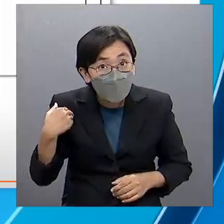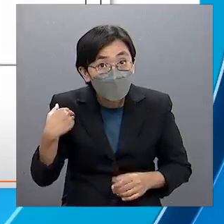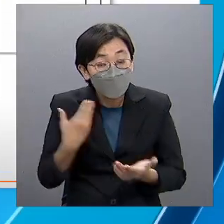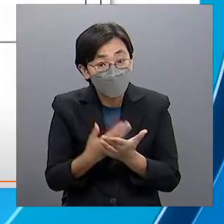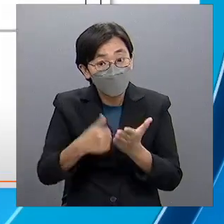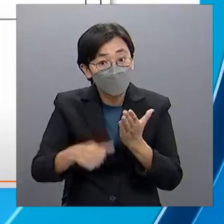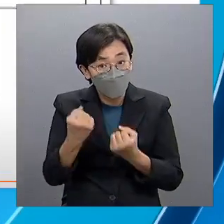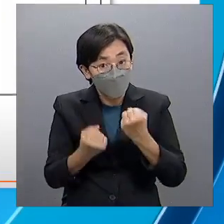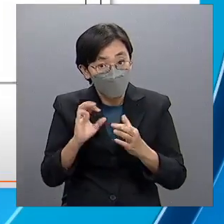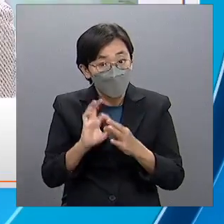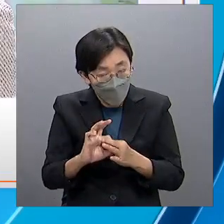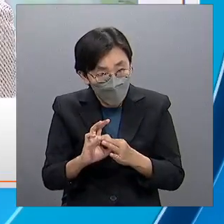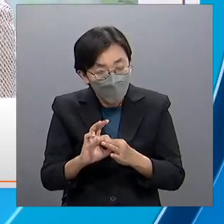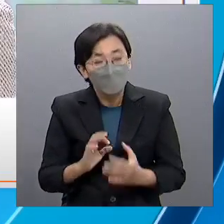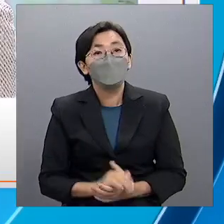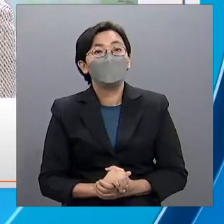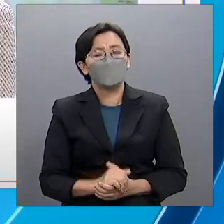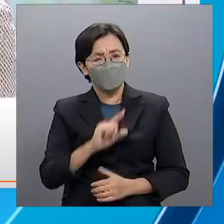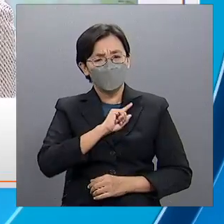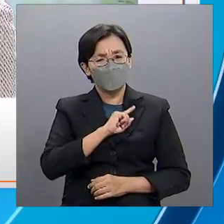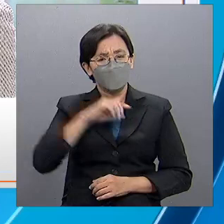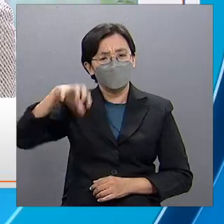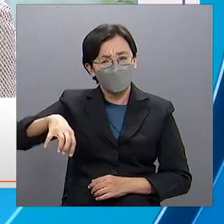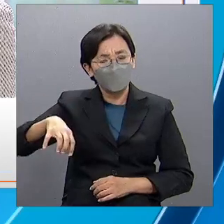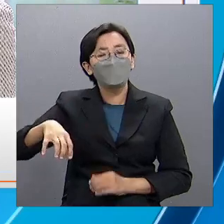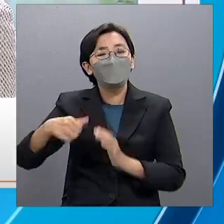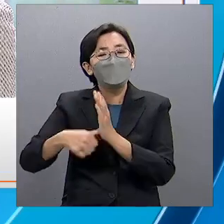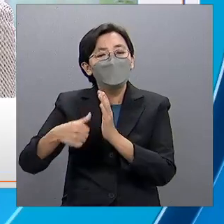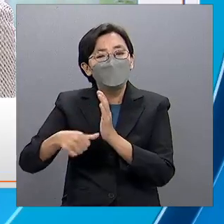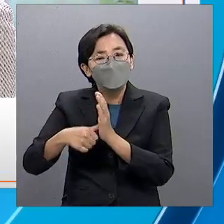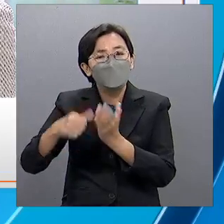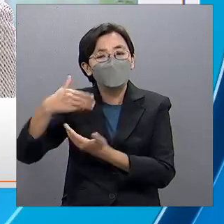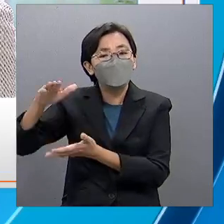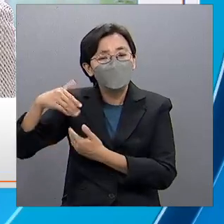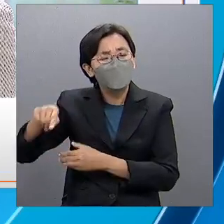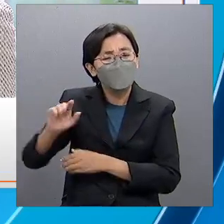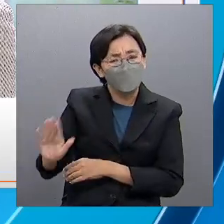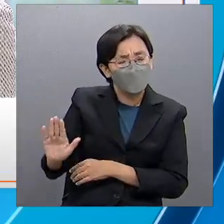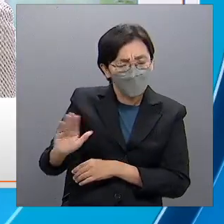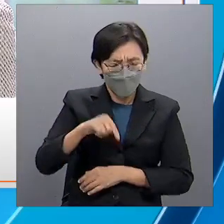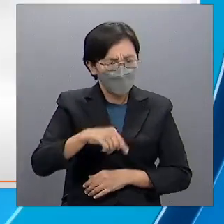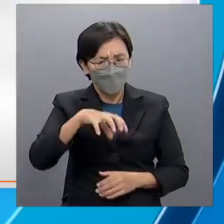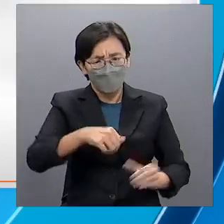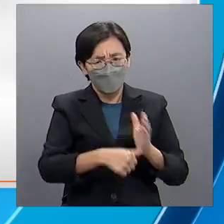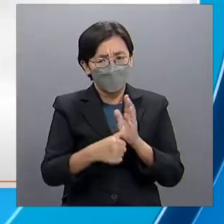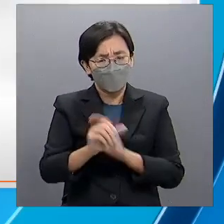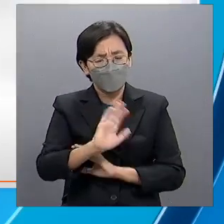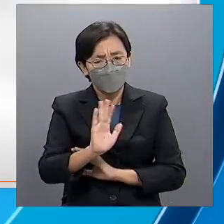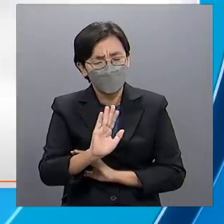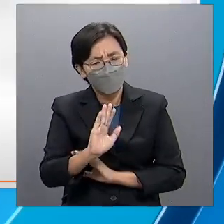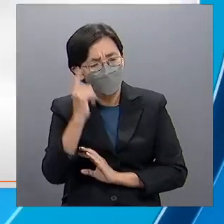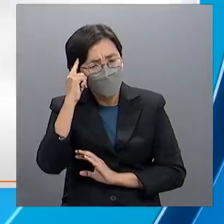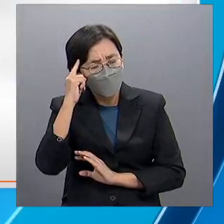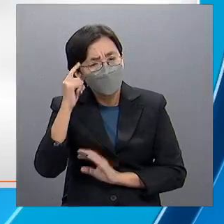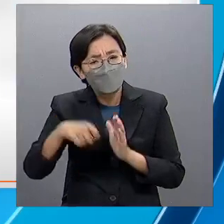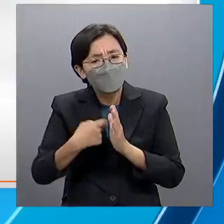ส่วนใหญ่น่าจะเป็นหน้าที่ของทางสรรพสามิตหรือเปล่าฮะตรงนี้เนี่ยคือข้อเท็จจริงมันเป็นยังไงฮะ ข้อที่จริงต้องเรียนให้ทราบว่